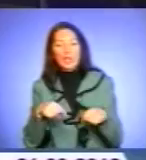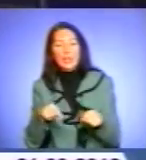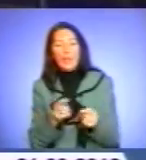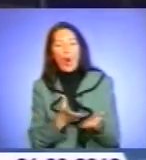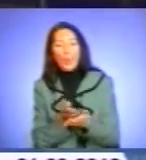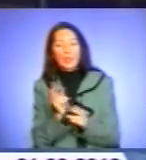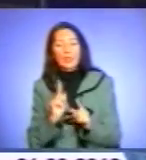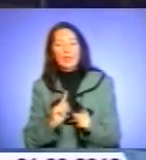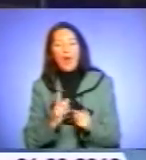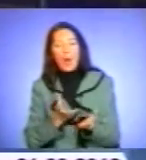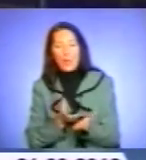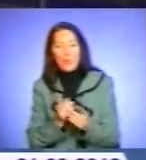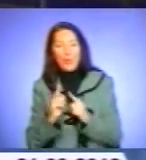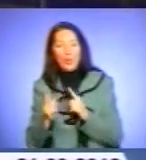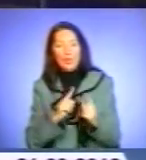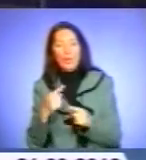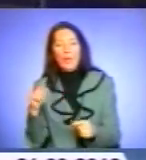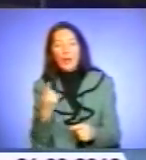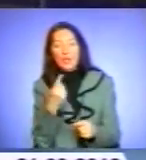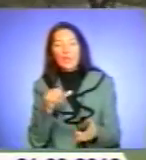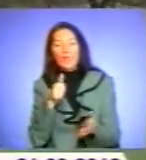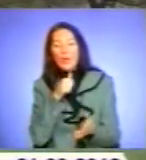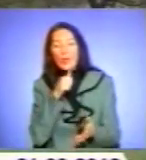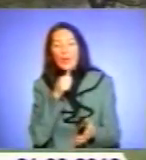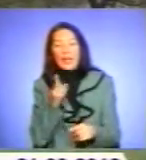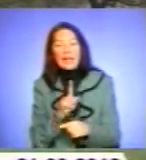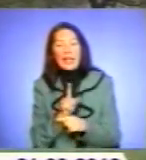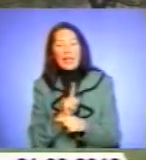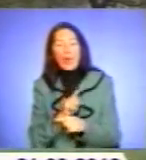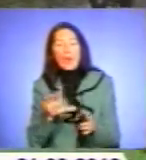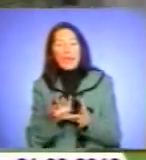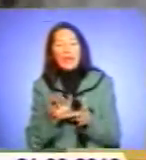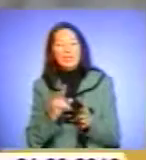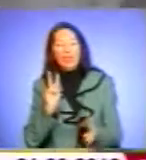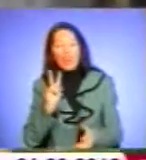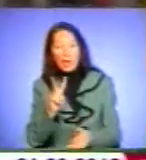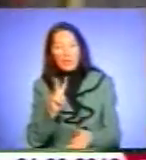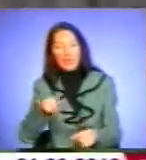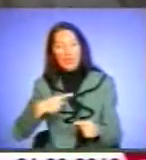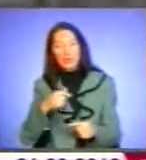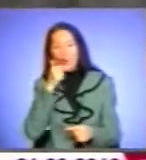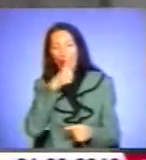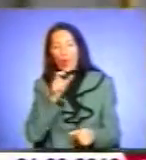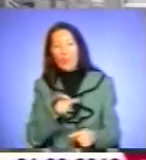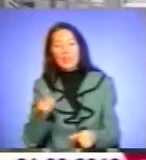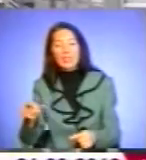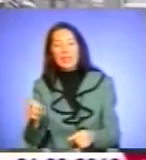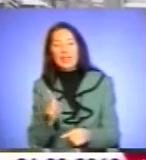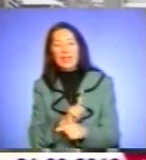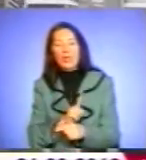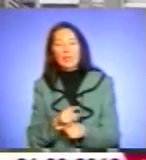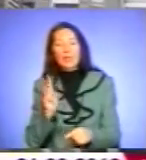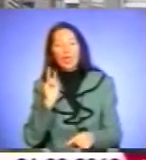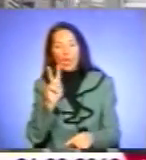систему «Тернопіль-Електротранс». Деталі у репортажі. З наступного року пасажири тернопільських тролейбусів зможуть оплатити